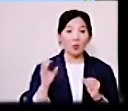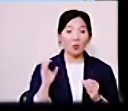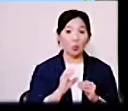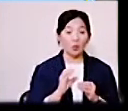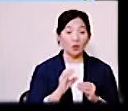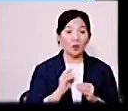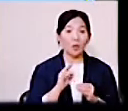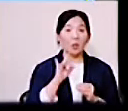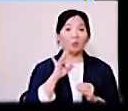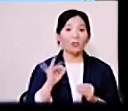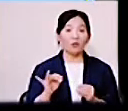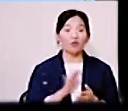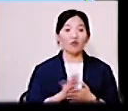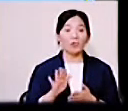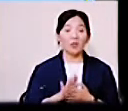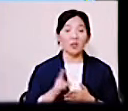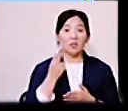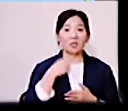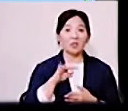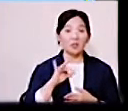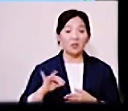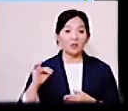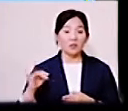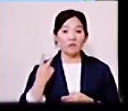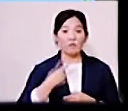секунд, при частоте дискретизации